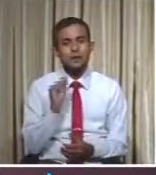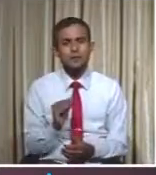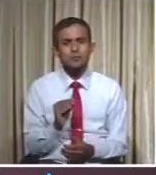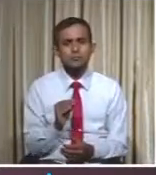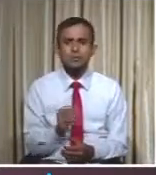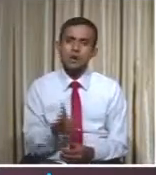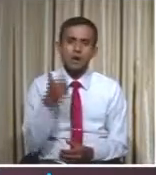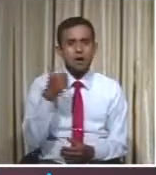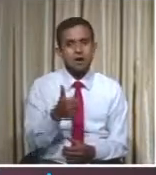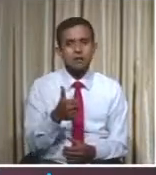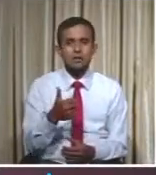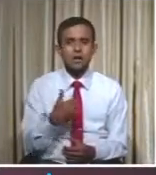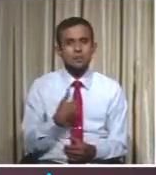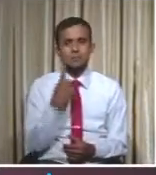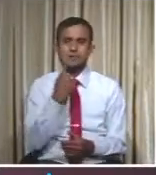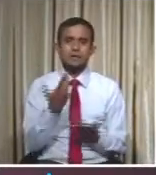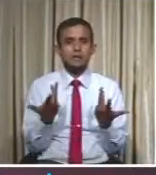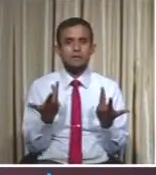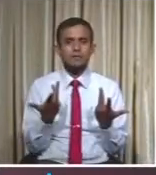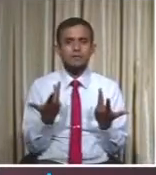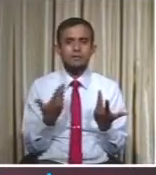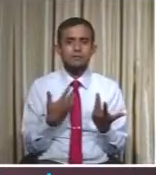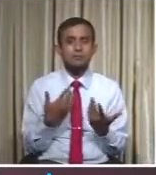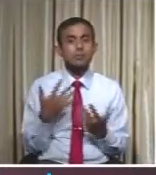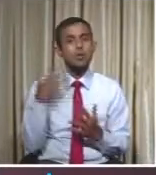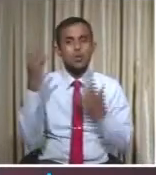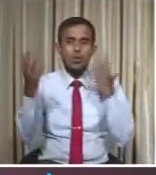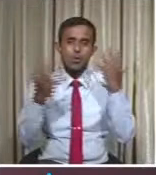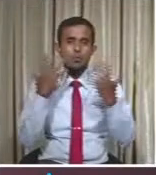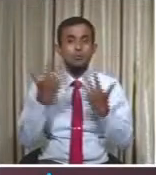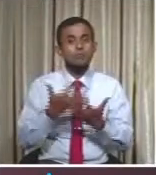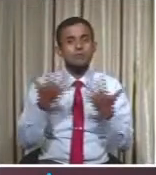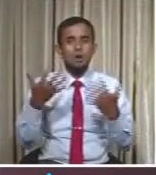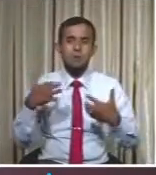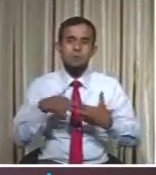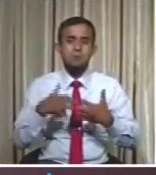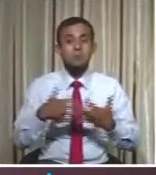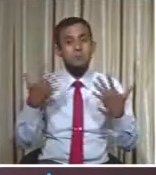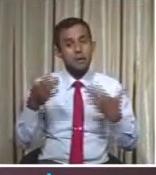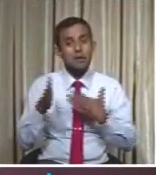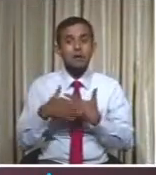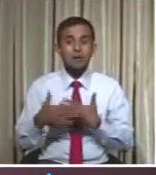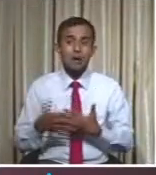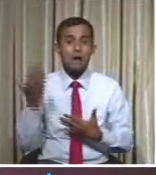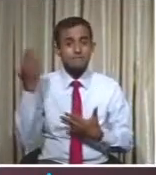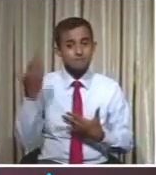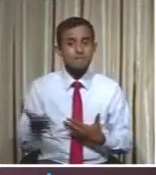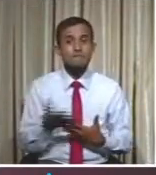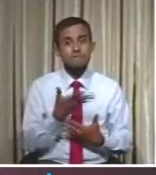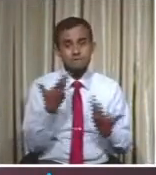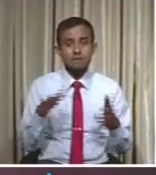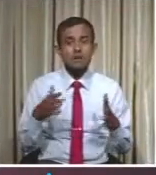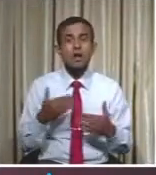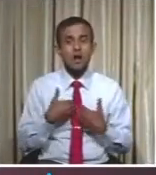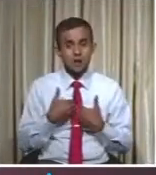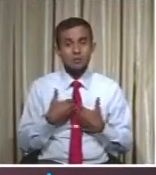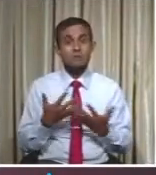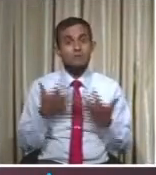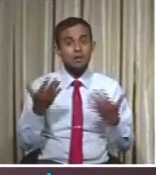ඒක හරි අපි විතරක් නෙවෙයි මේ වෙනකොට මුළු ලෝකයේම විශාල අර්බුද රාශියකට මූණ දෙමින් තියෙනවා අපිටත්